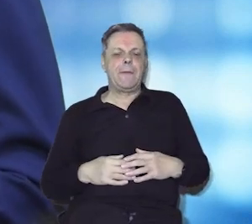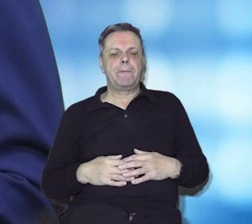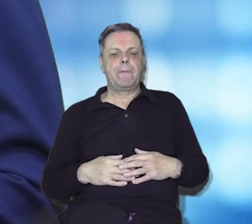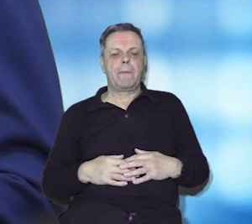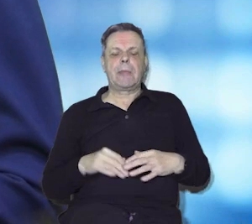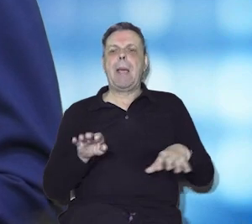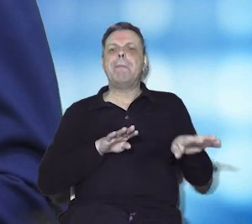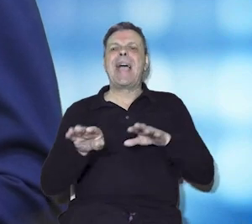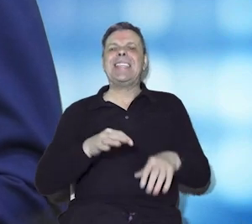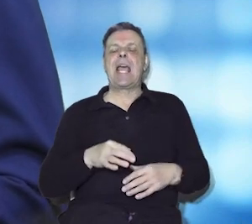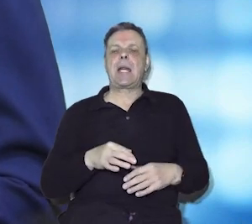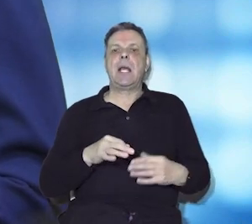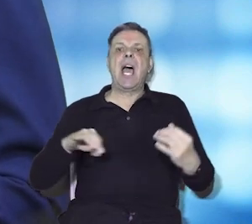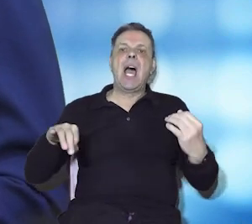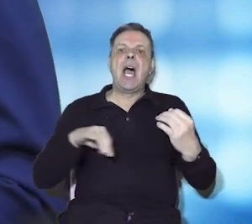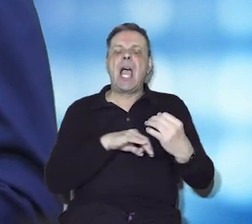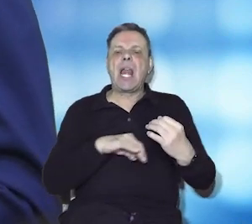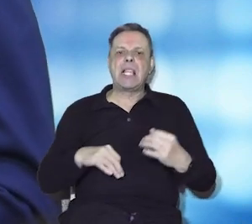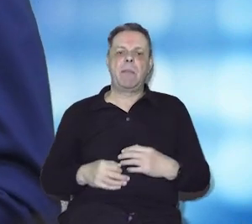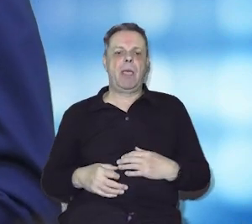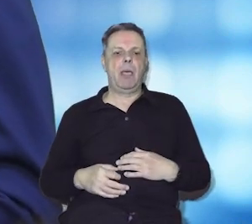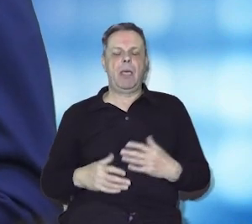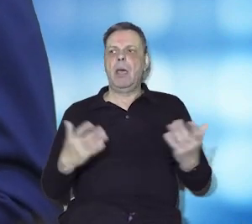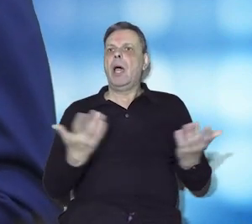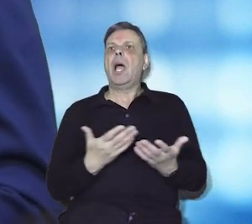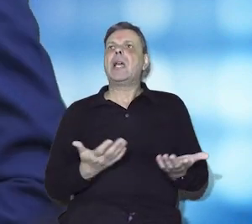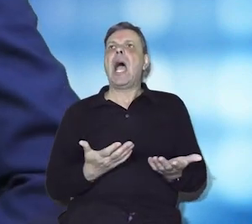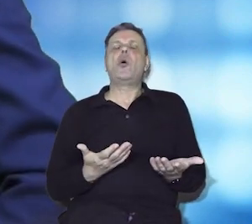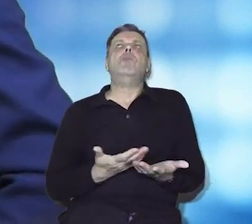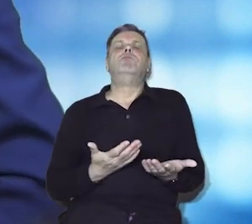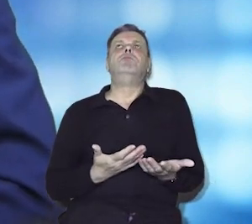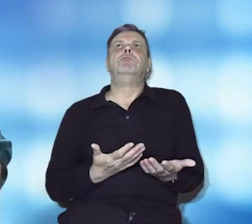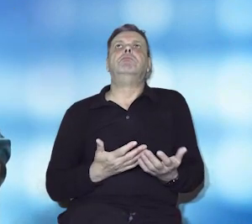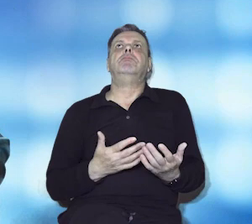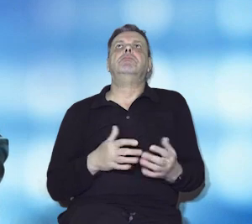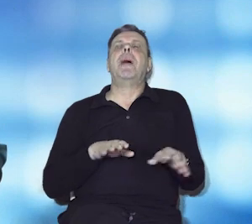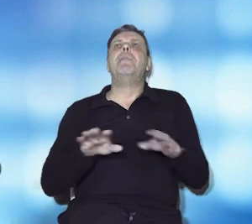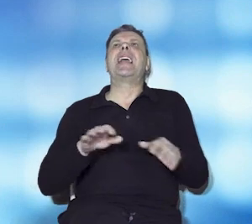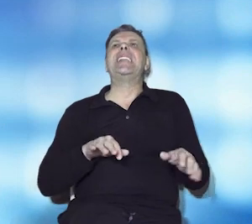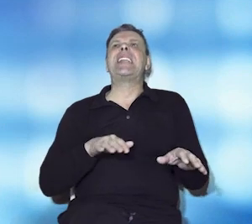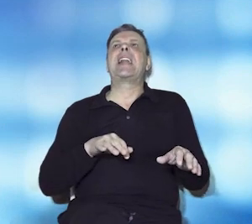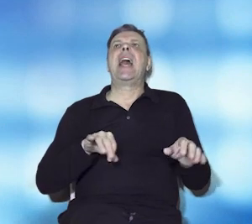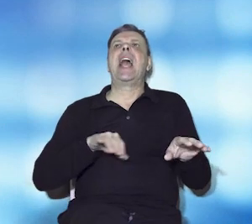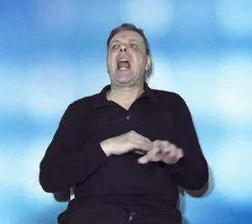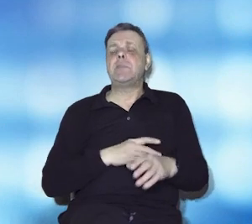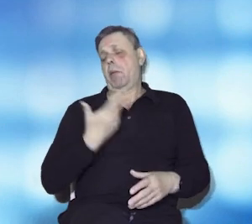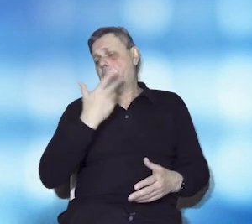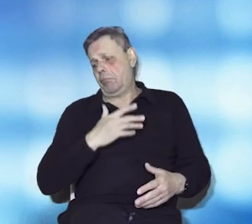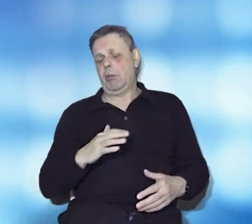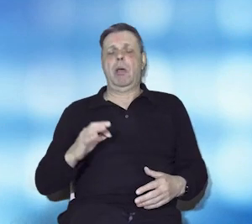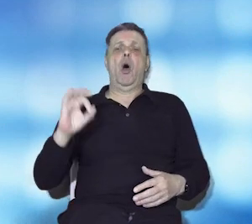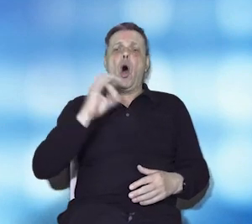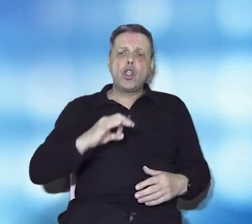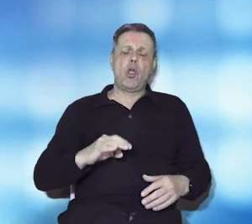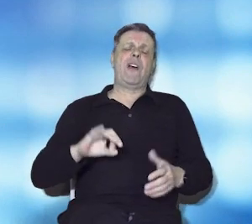Magistar glazbe. Tako je, da. Kako se postaje magistar glazbe? Pa ide se u glazbenu školu, prvo osnovnu, pa srednju, pa